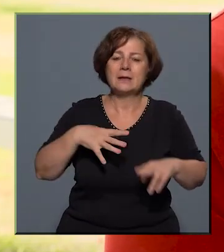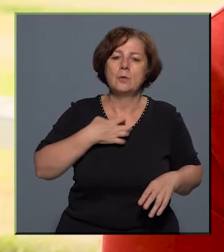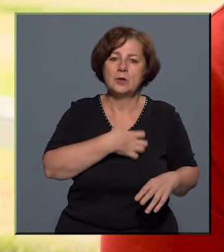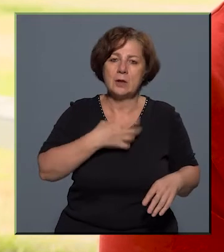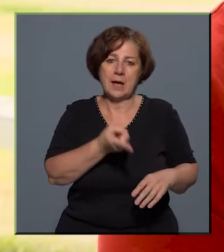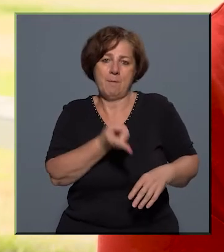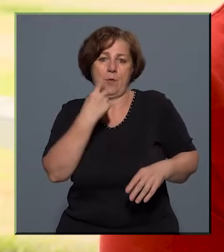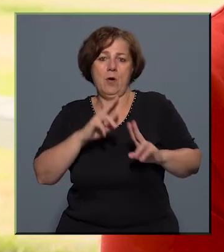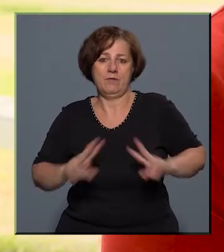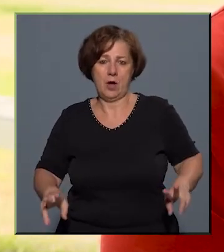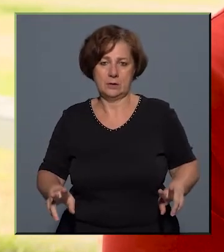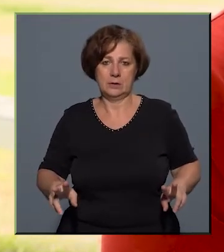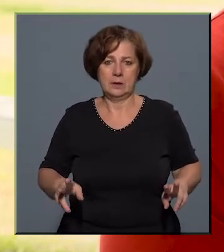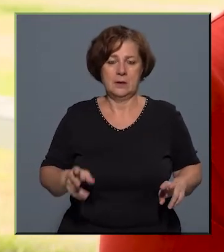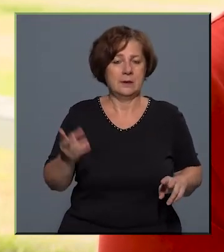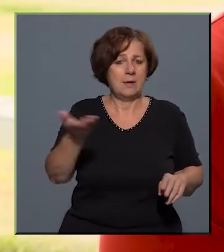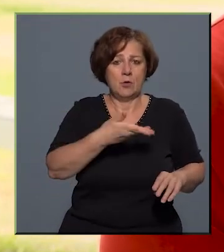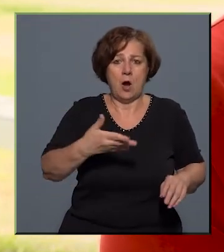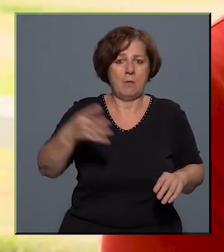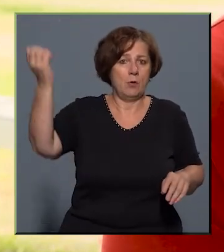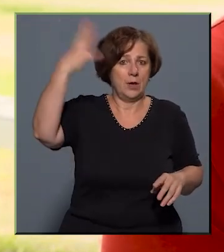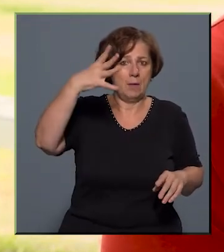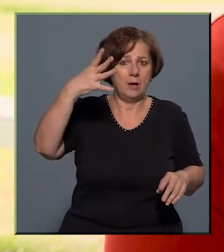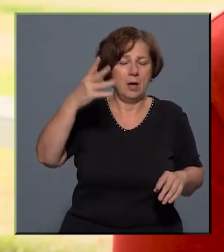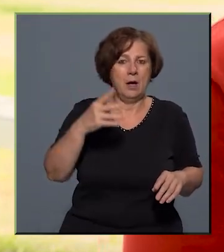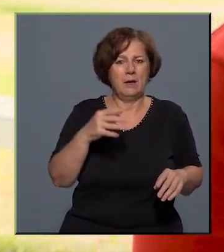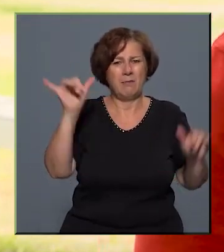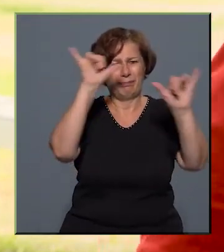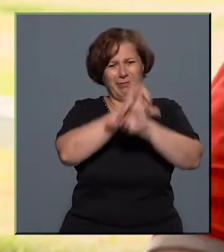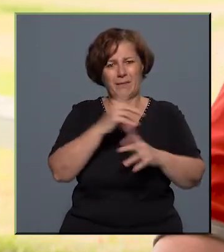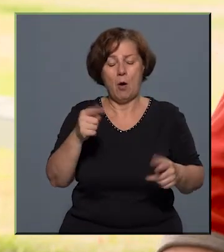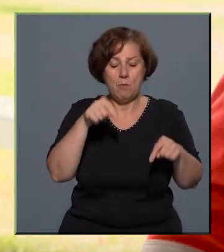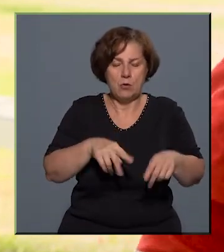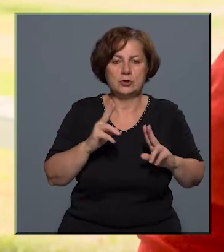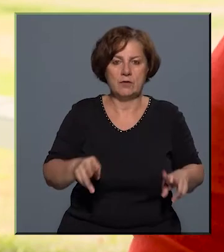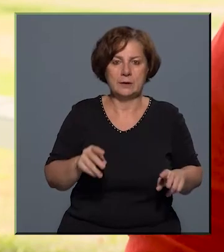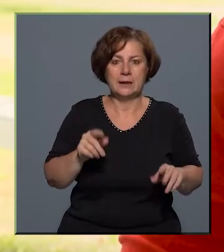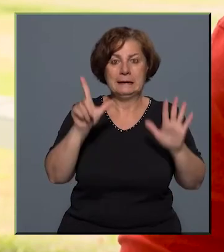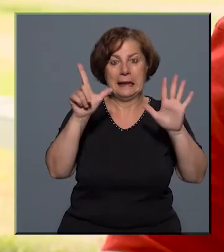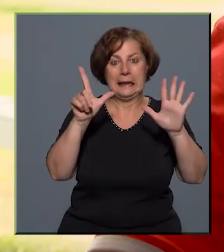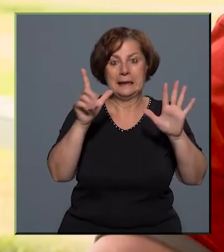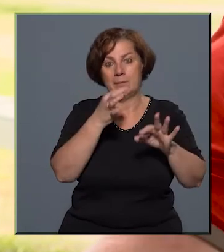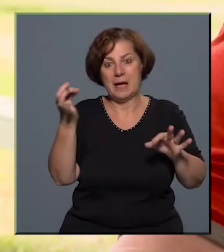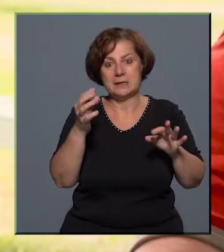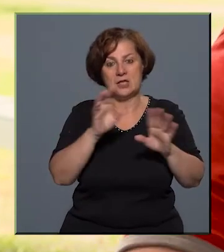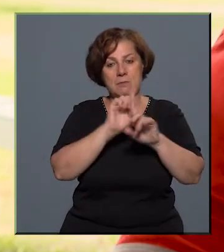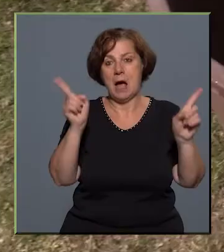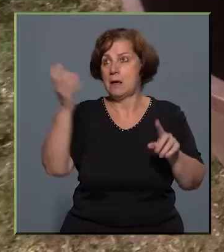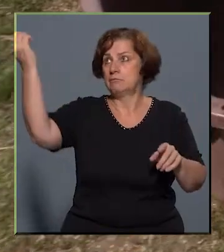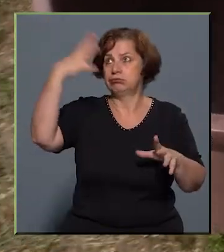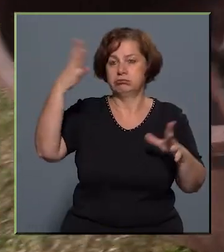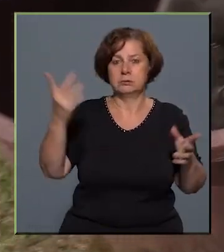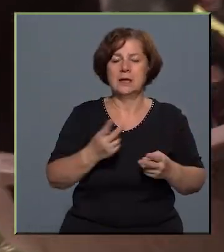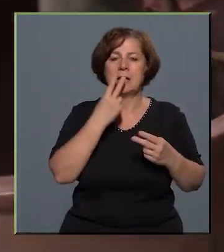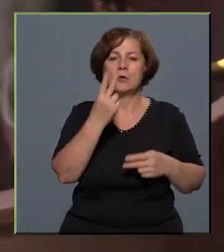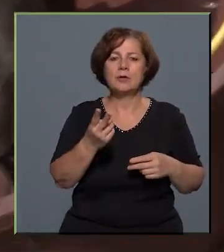a legtöbb tragédia ebből van. Nem is az, hogy alapvetően napon állnak meg, hanem benézi. Most itt árnyék van, és lehet, hogy 7 perc múlva már nem.